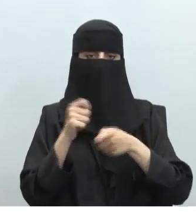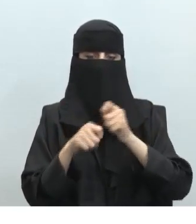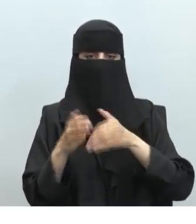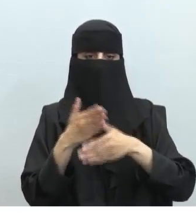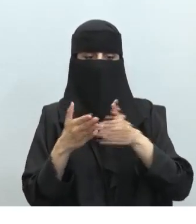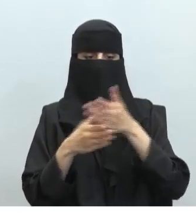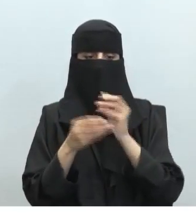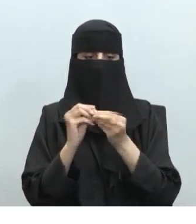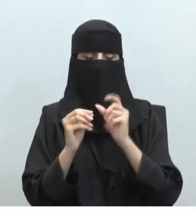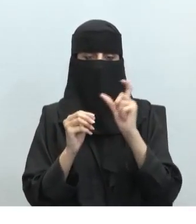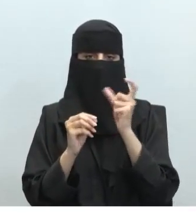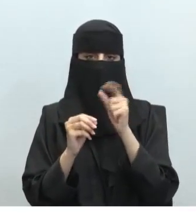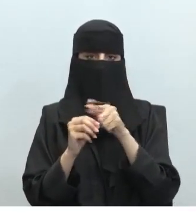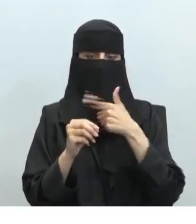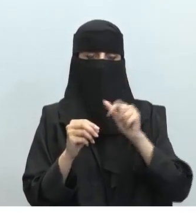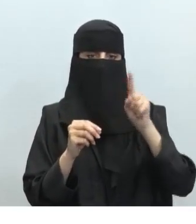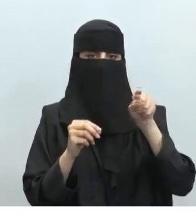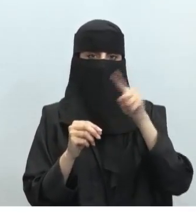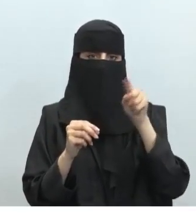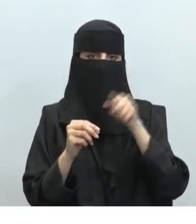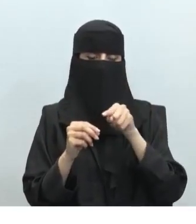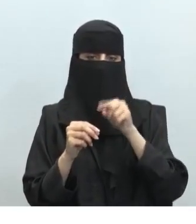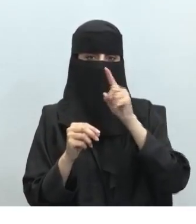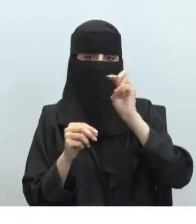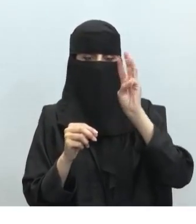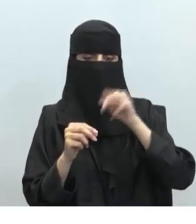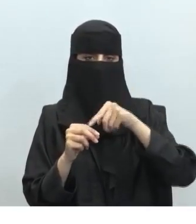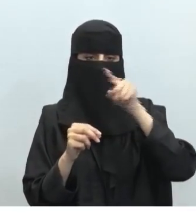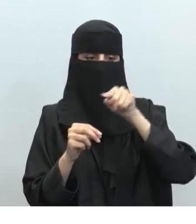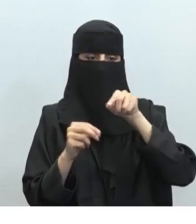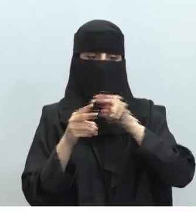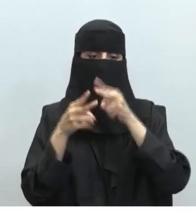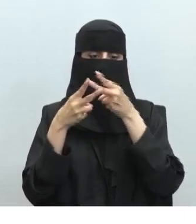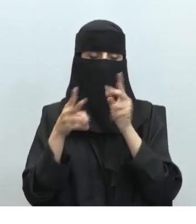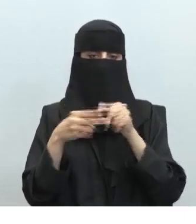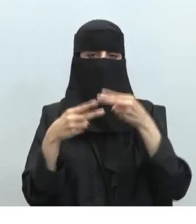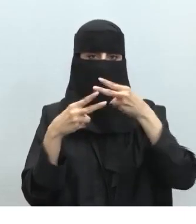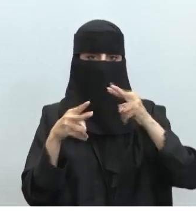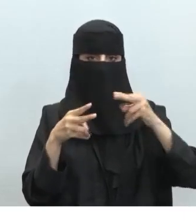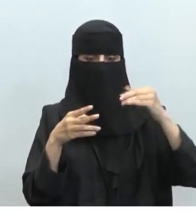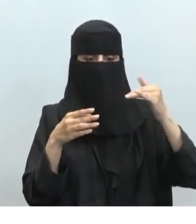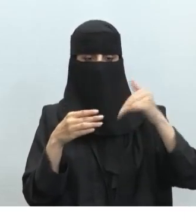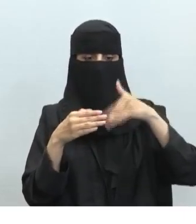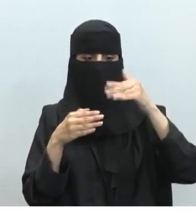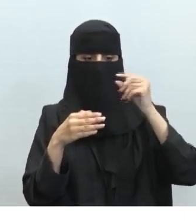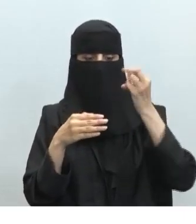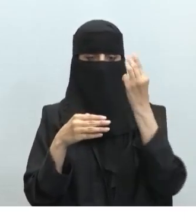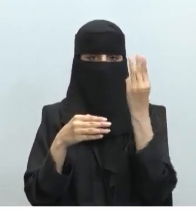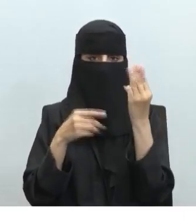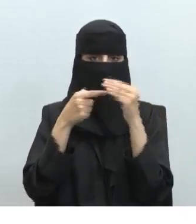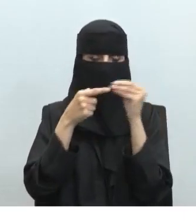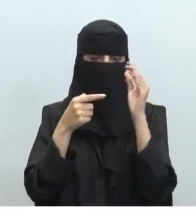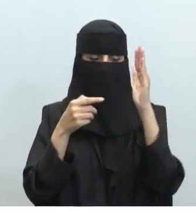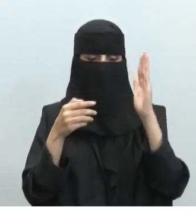الازرق يعبر عن انزيم الار ان اي البادئ هذا الانزيم سوف يبدا في السلسله الاساسيه عند ثلاثه شرطه وفي